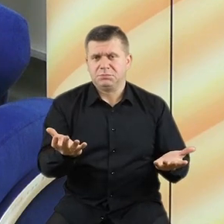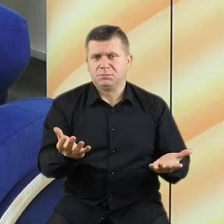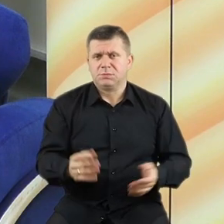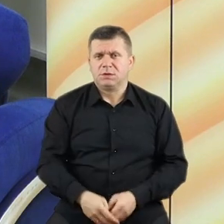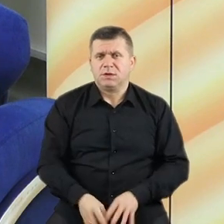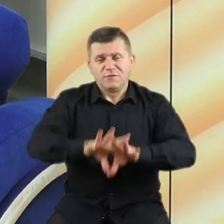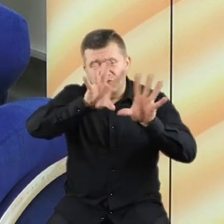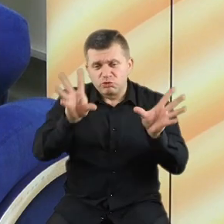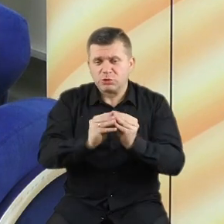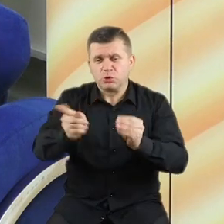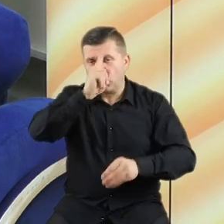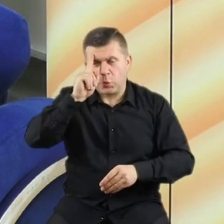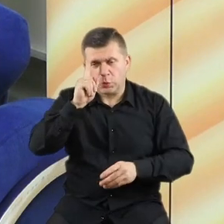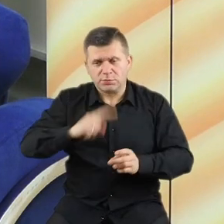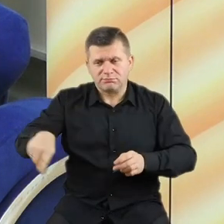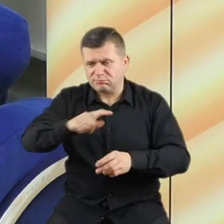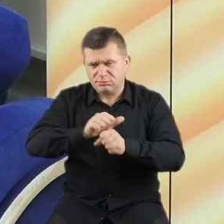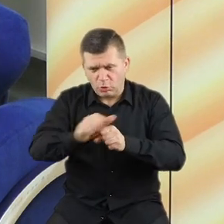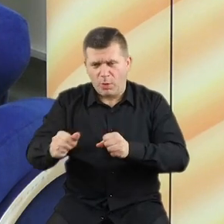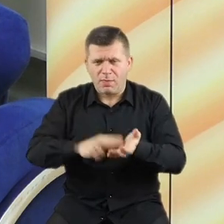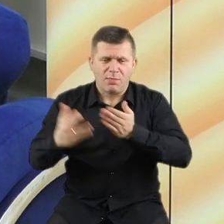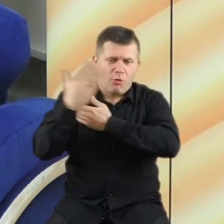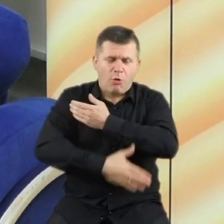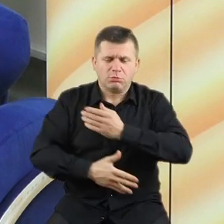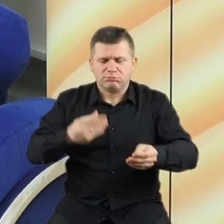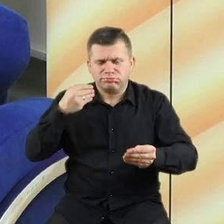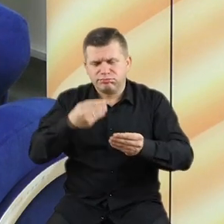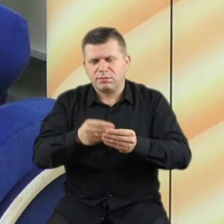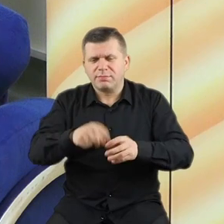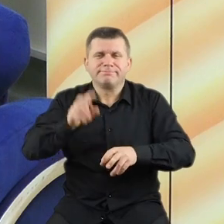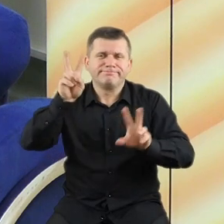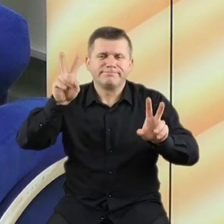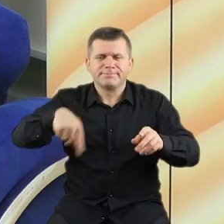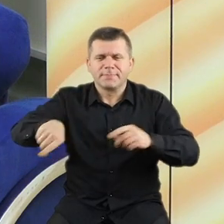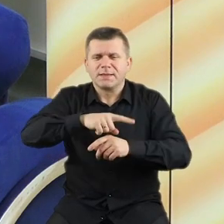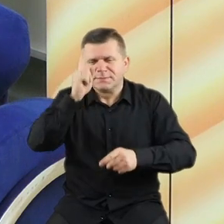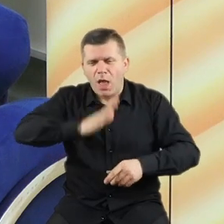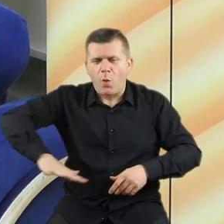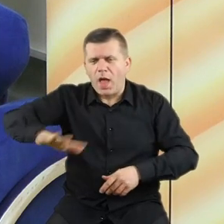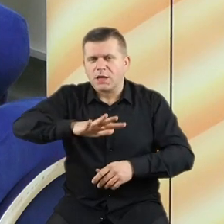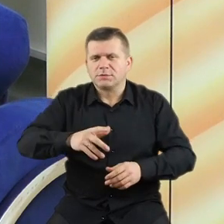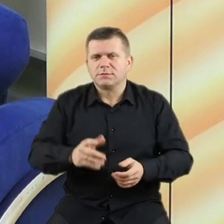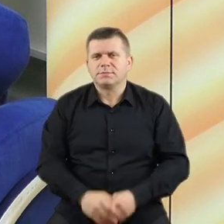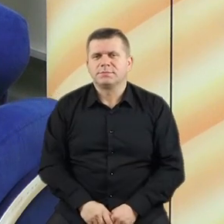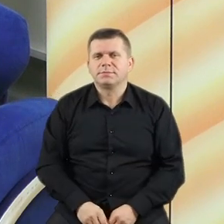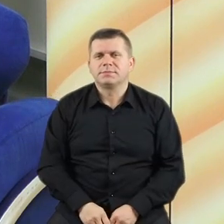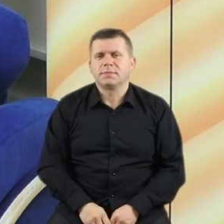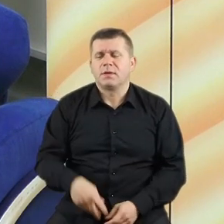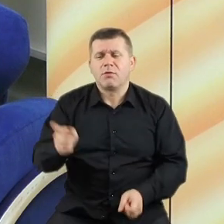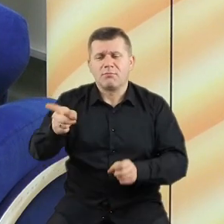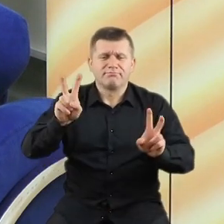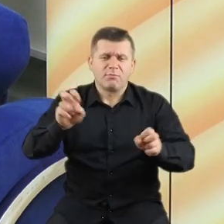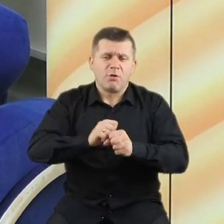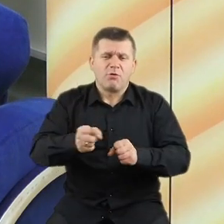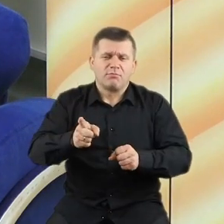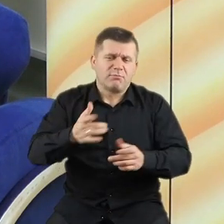Że w sumie wszyscy ludzie, którzy są na końcu tej drabiny społecznej, na końcu tego łańcucha to tak naprawdę